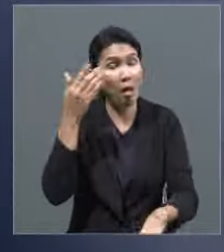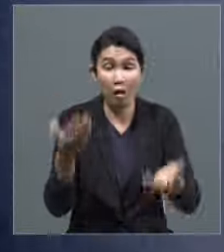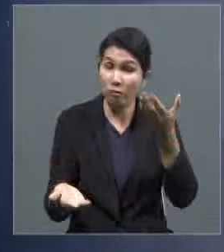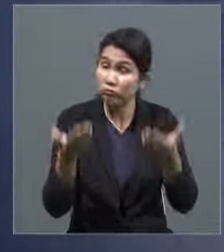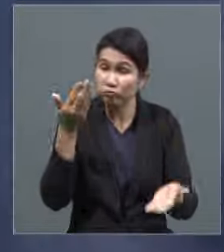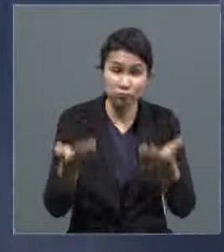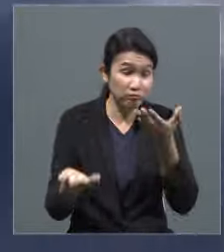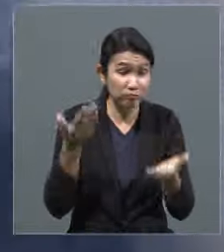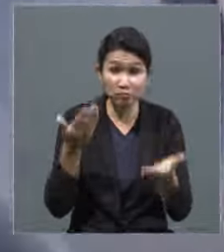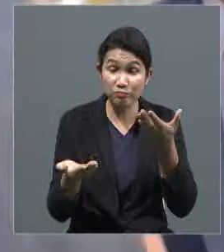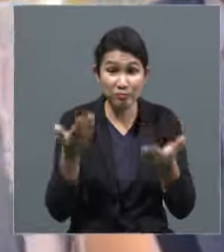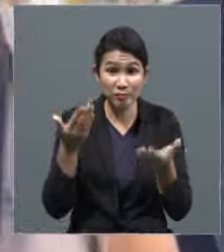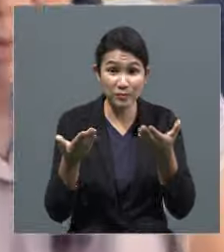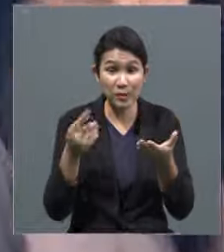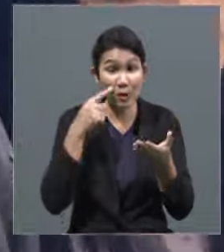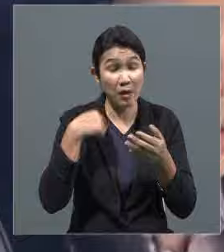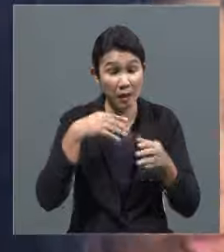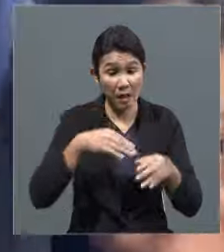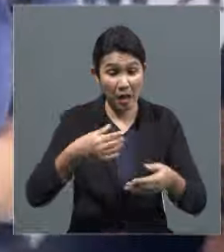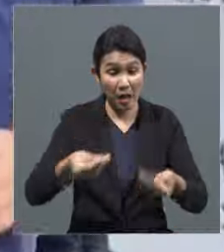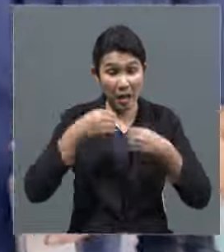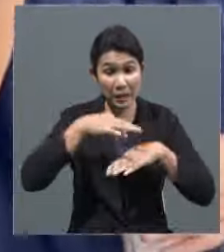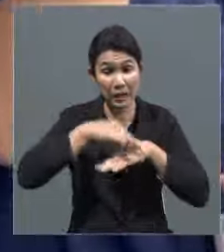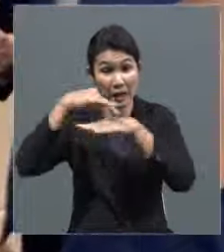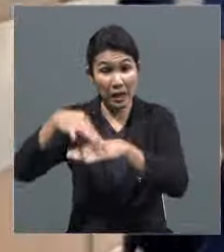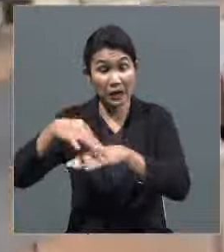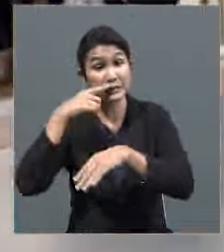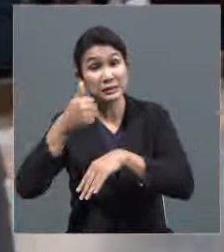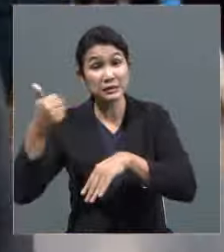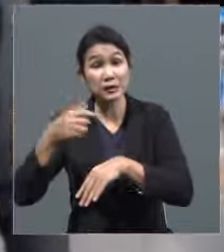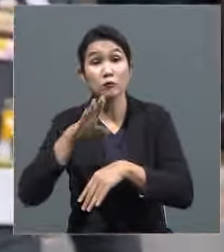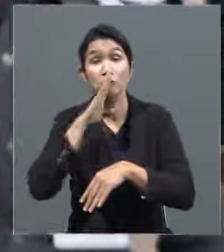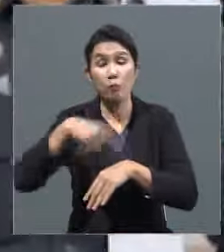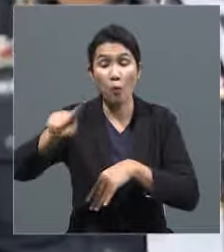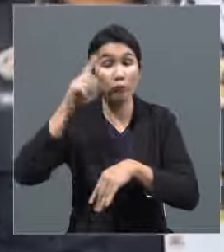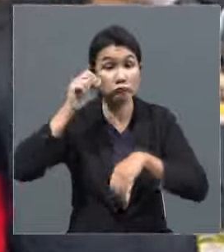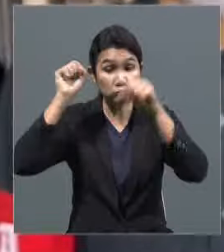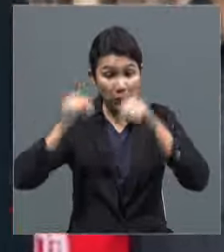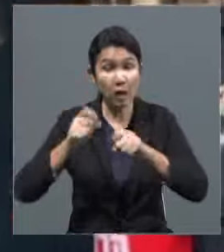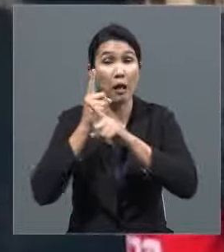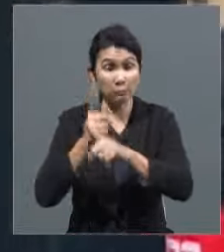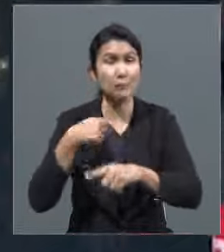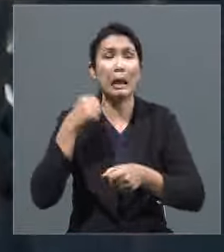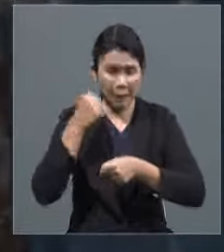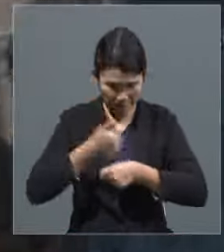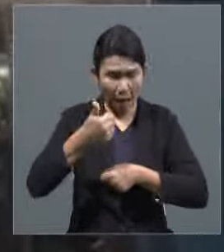คือ เราต้องไปนั่งกระทรวงอื่นหรือว่าดูกระทรวงอื่น ถ้าเป็นมติของพรรคก็ทำทุกอย่าง ได้หมดใช่